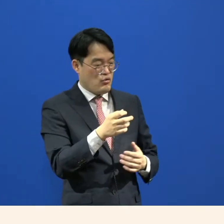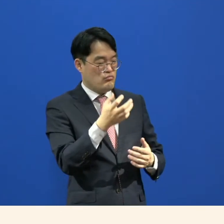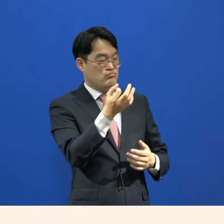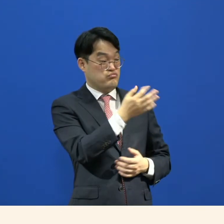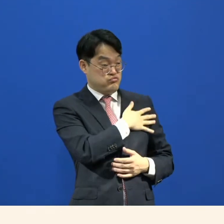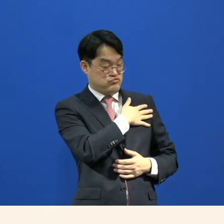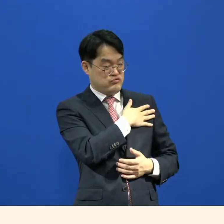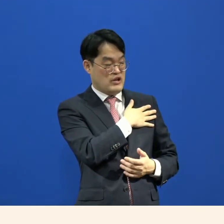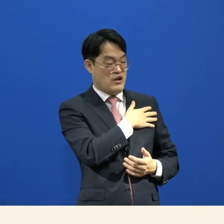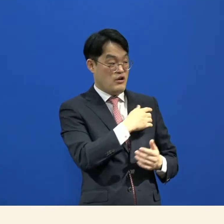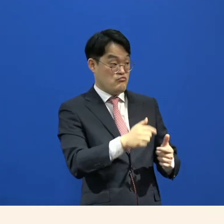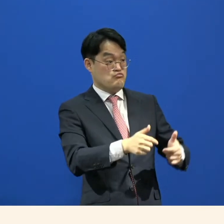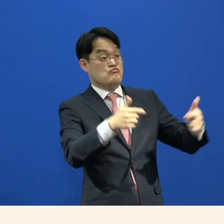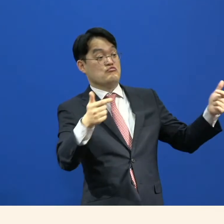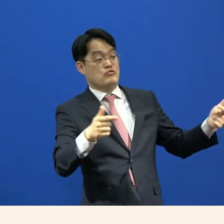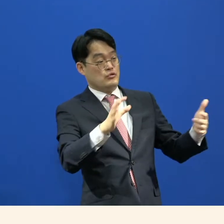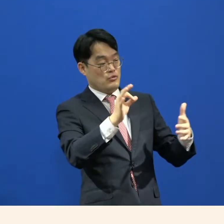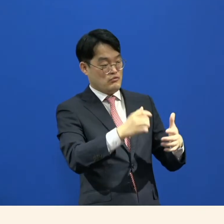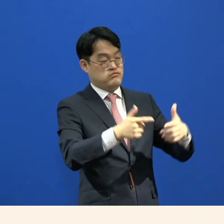늘리고